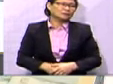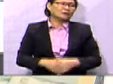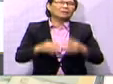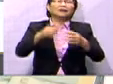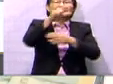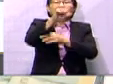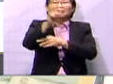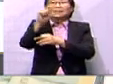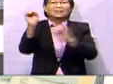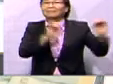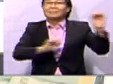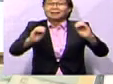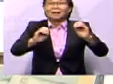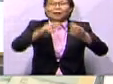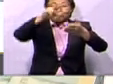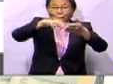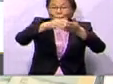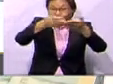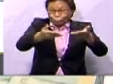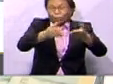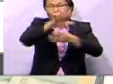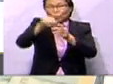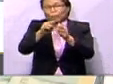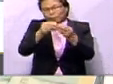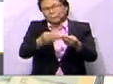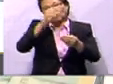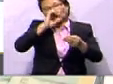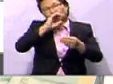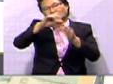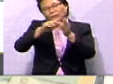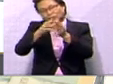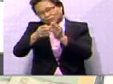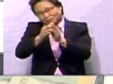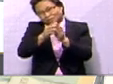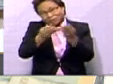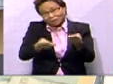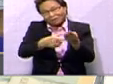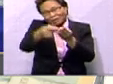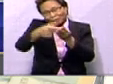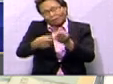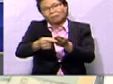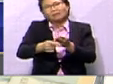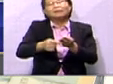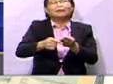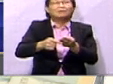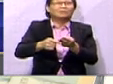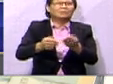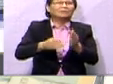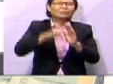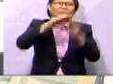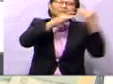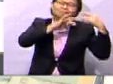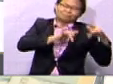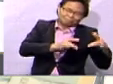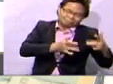Pengecualian GST terhadap bahan bacaan meliputi majalah, komik, jurnal dan terbitan berkala secara tidak langsung dapat mengurangkan beban ibu